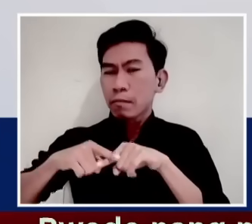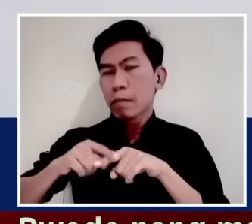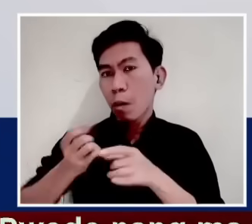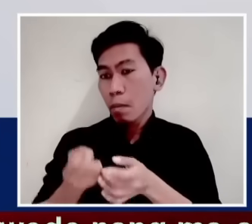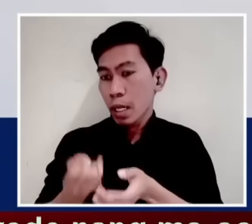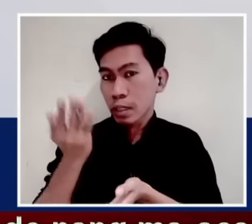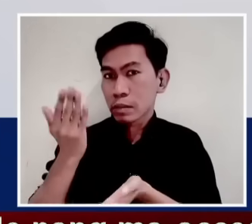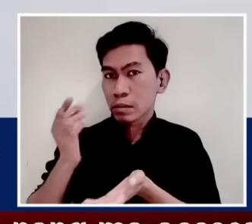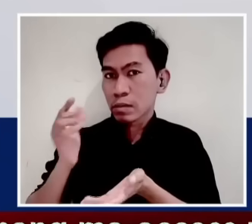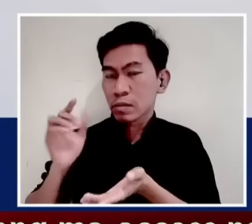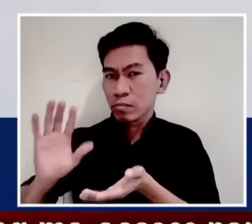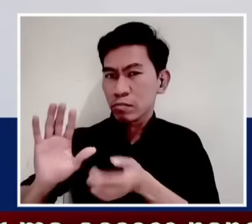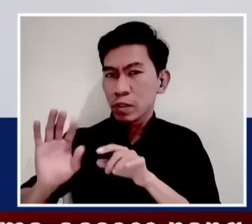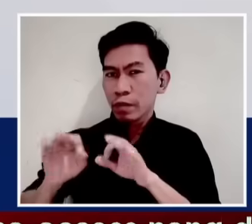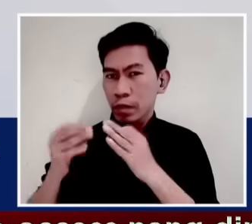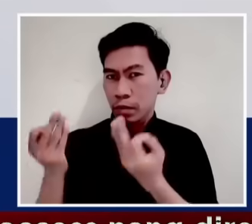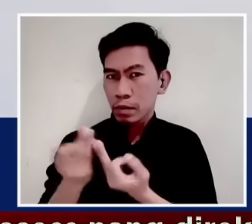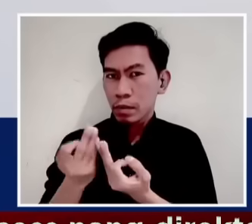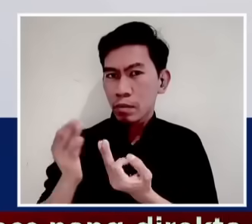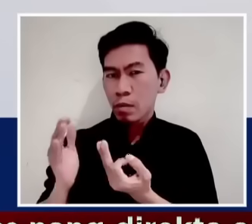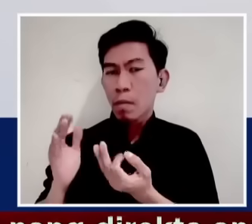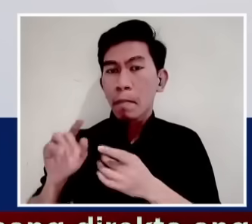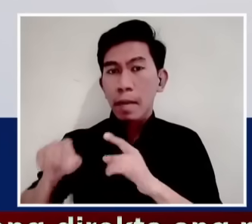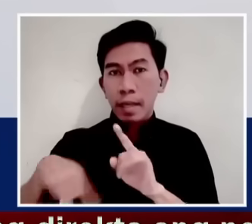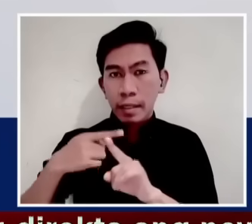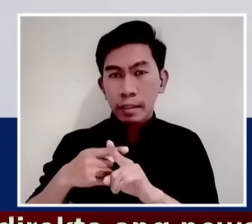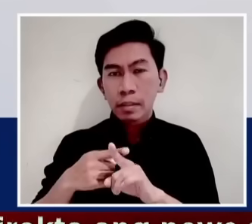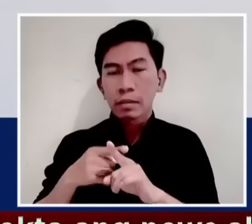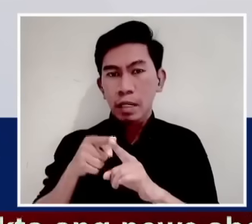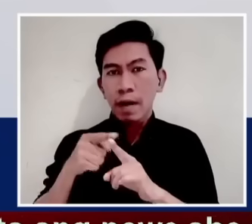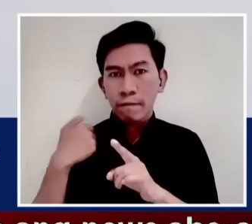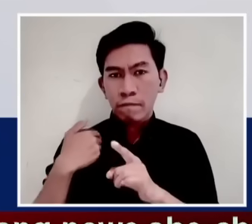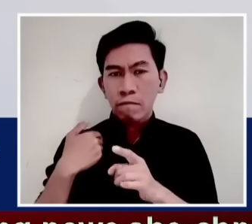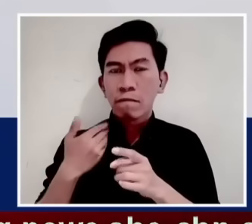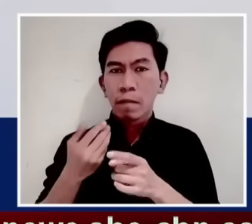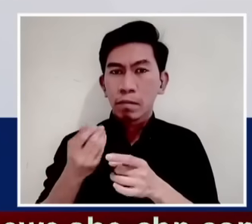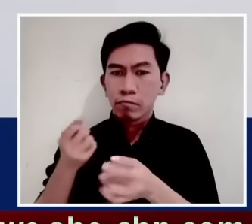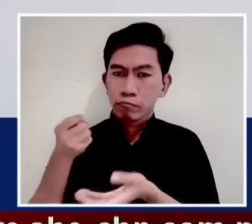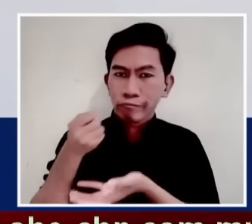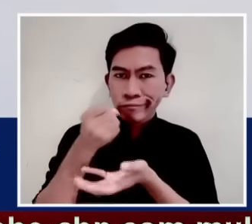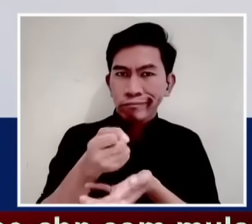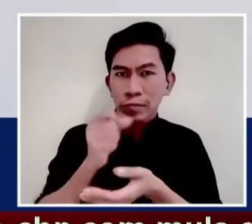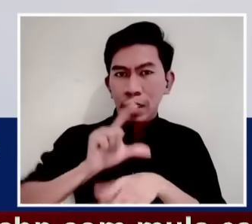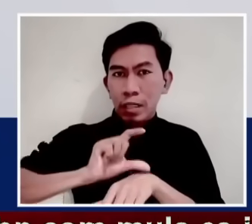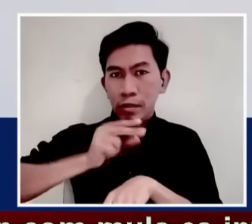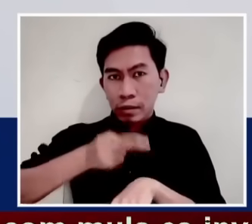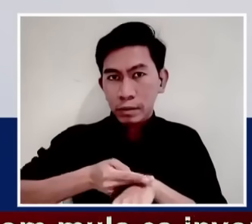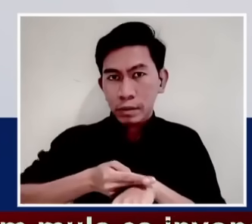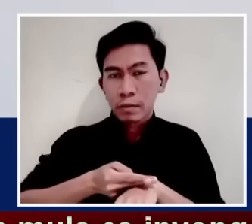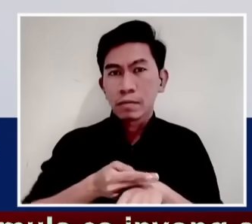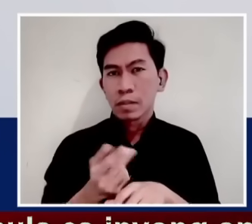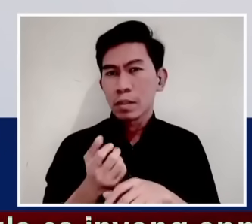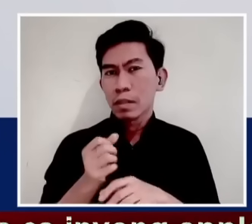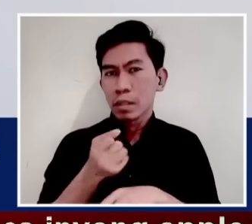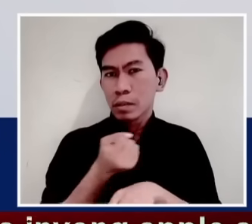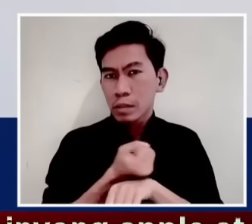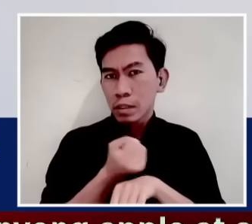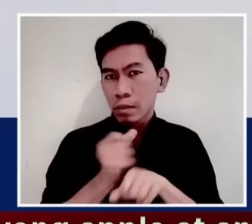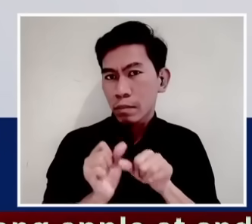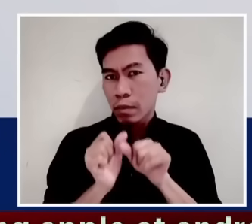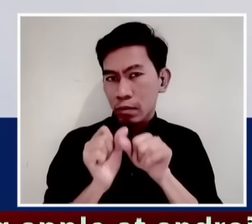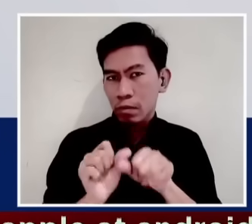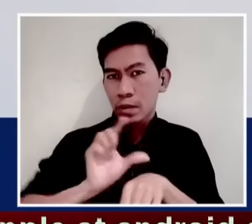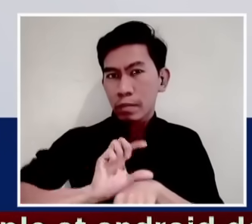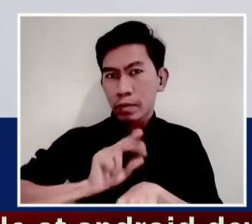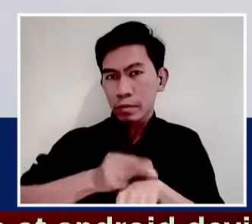ng individual, yung family component niya. As well as we're going to give them livelihood grants, gagamitin natin ulit yung sustainable livelihood program natin.